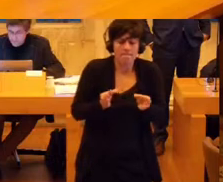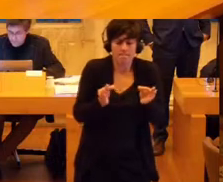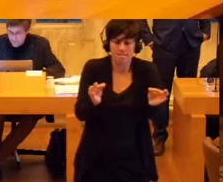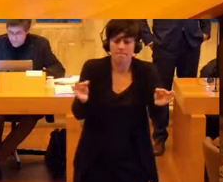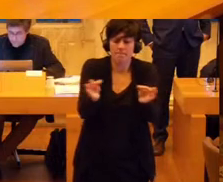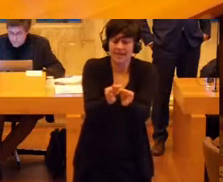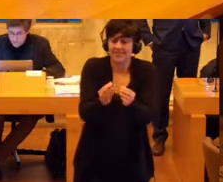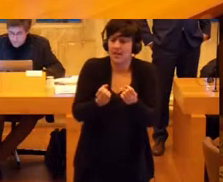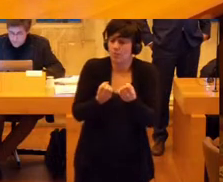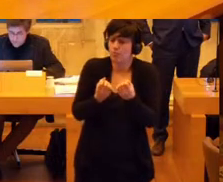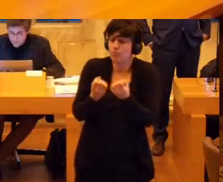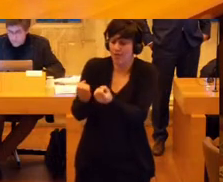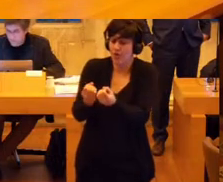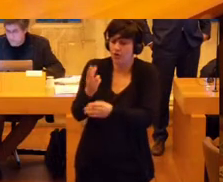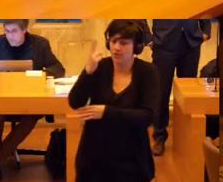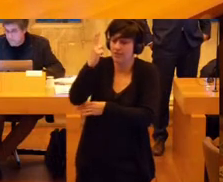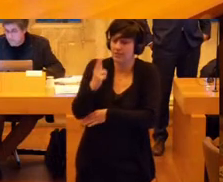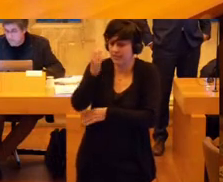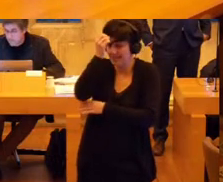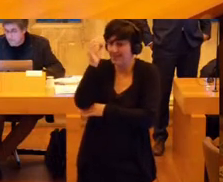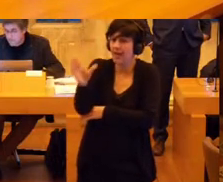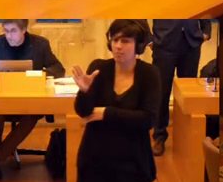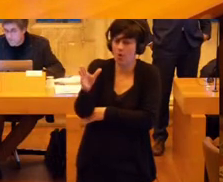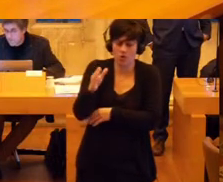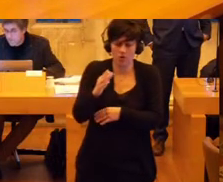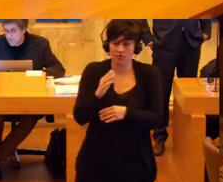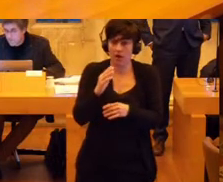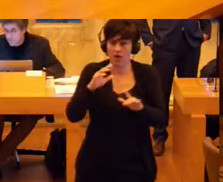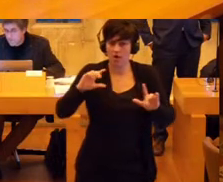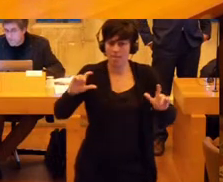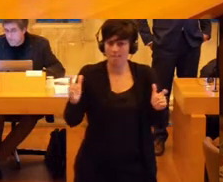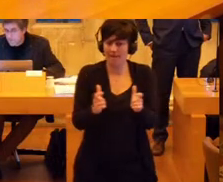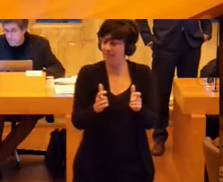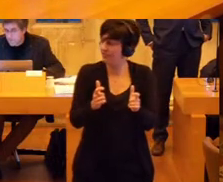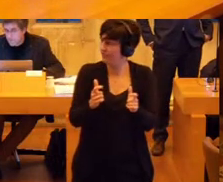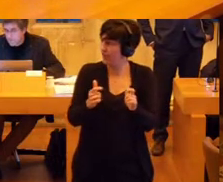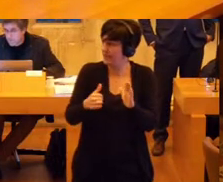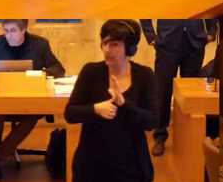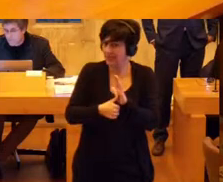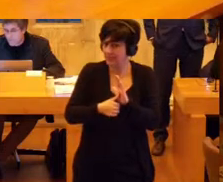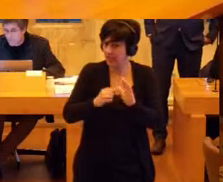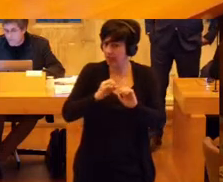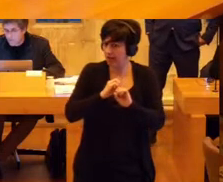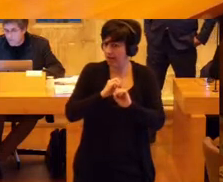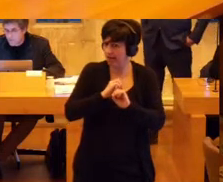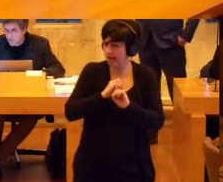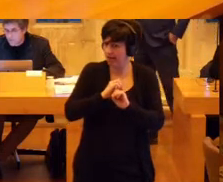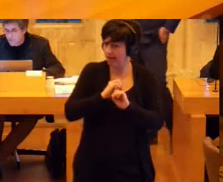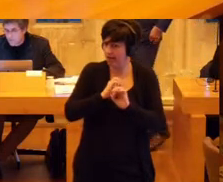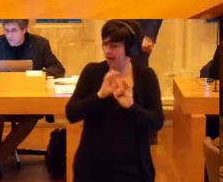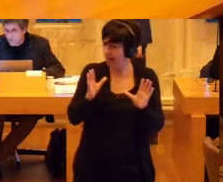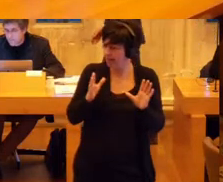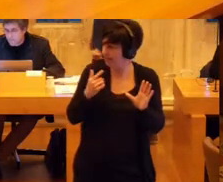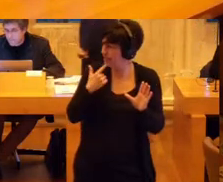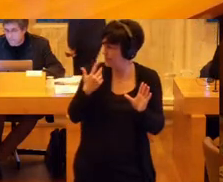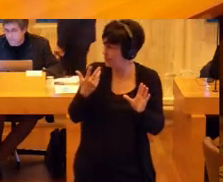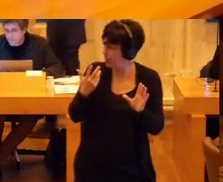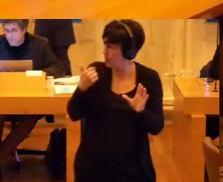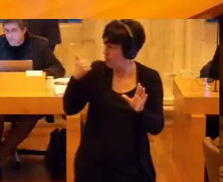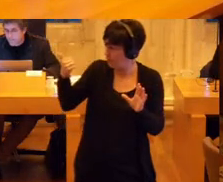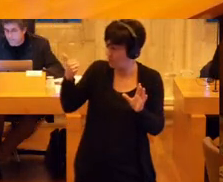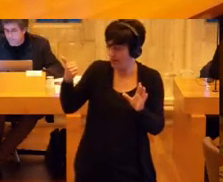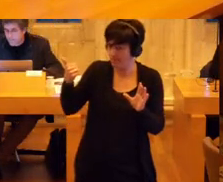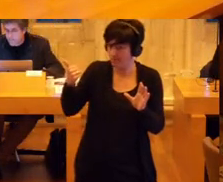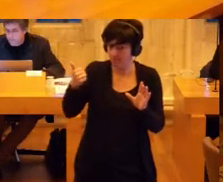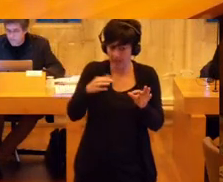déclenché le signalement ne sera pas identifiable. Ça veut dire que vous ne voulez pas